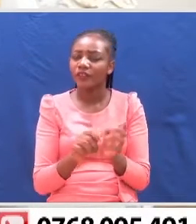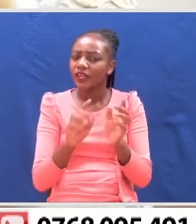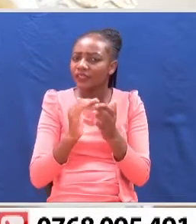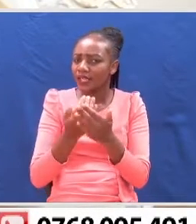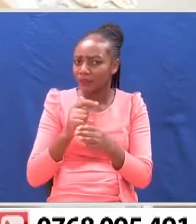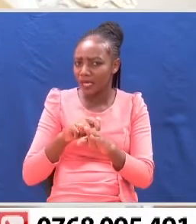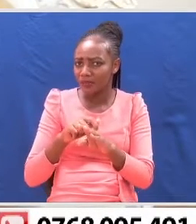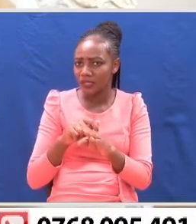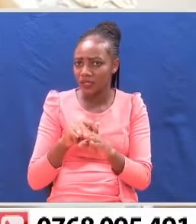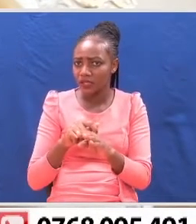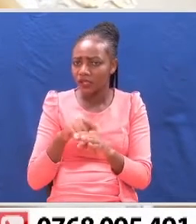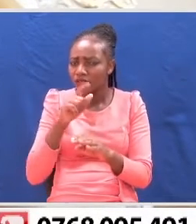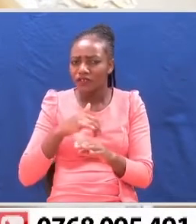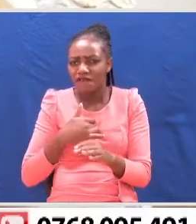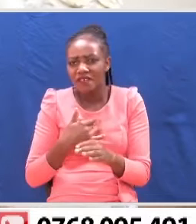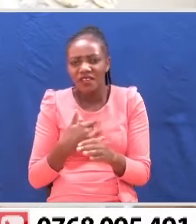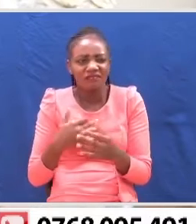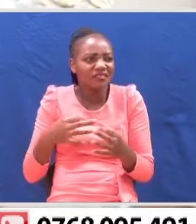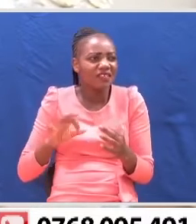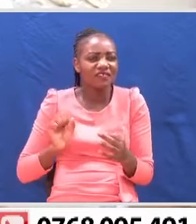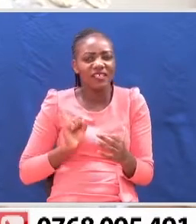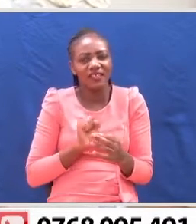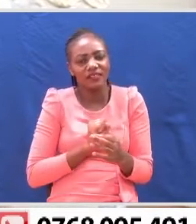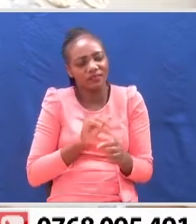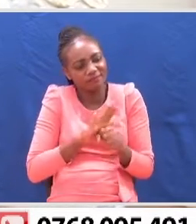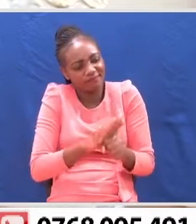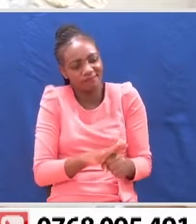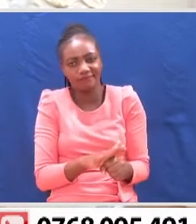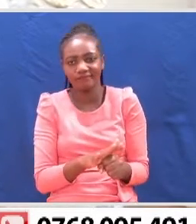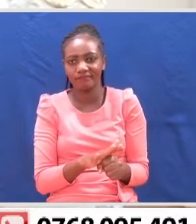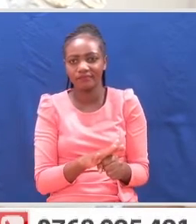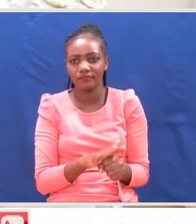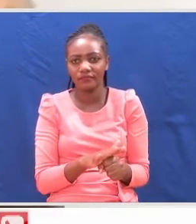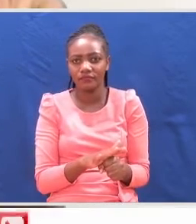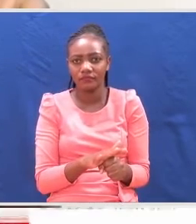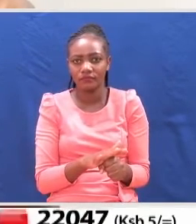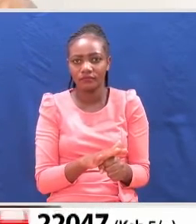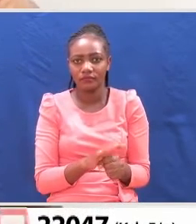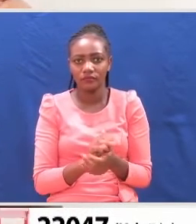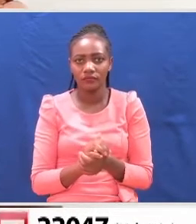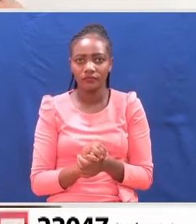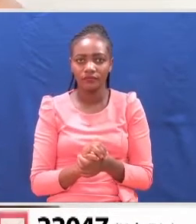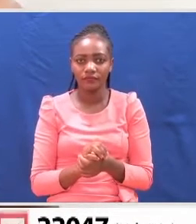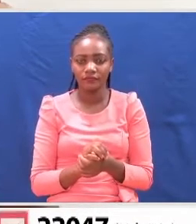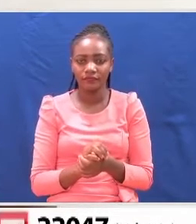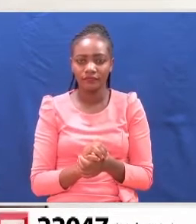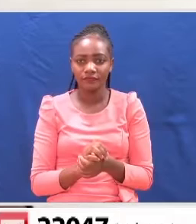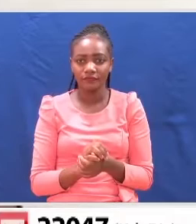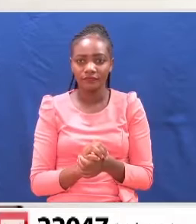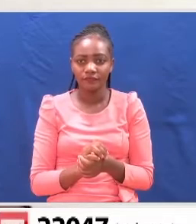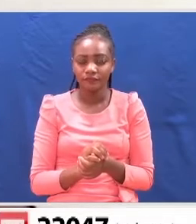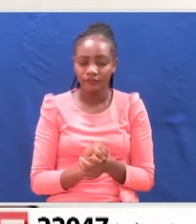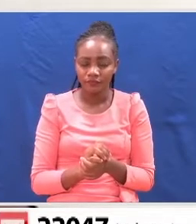nyingi mnahisi kama bunge lenu kidogo linafinyuliwa na lile lingine. Unajua shida hiyo ilitokea Naivasha